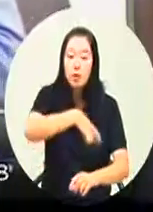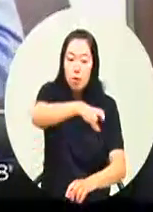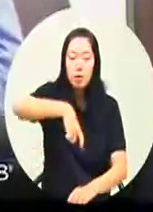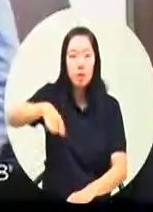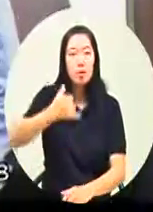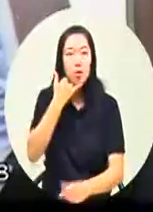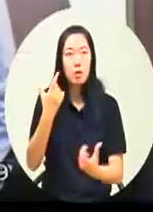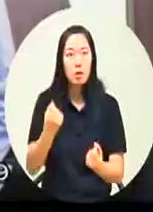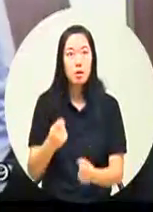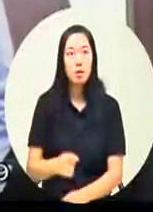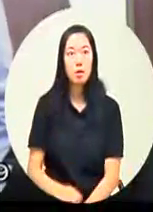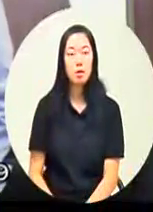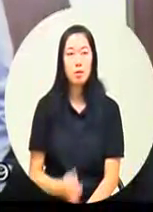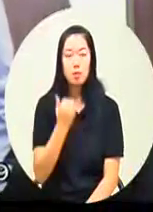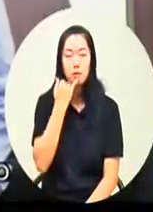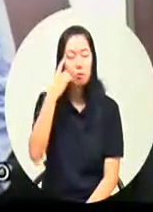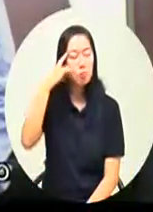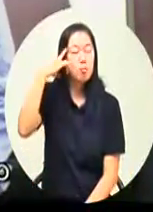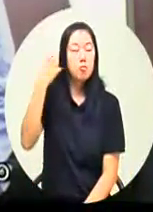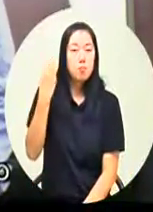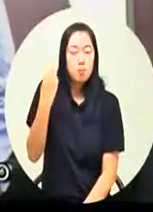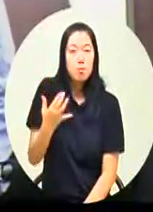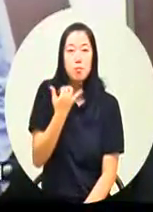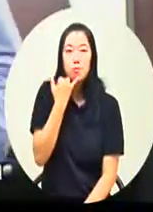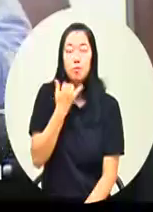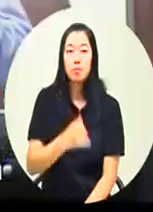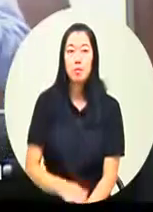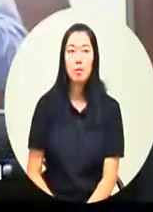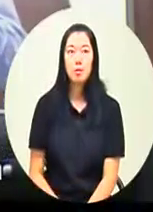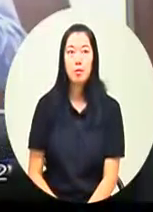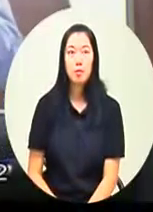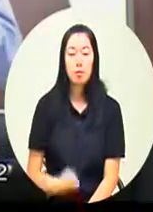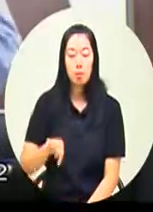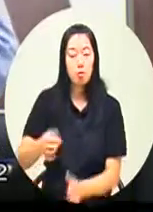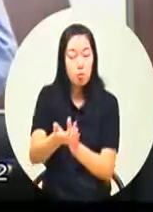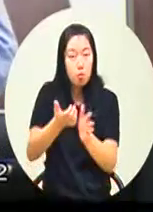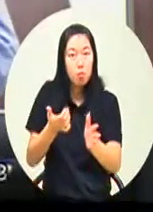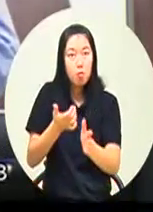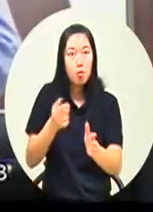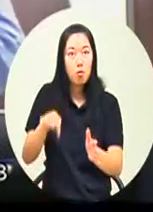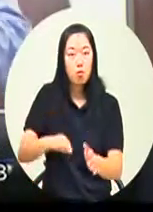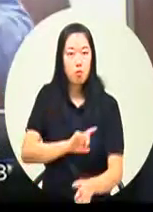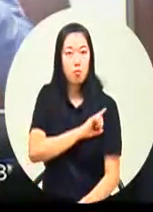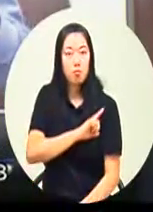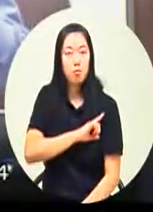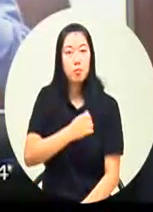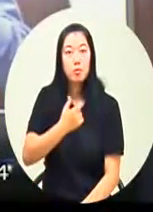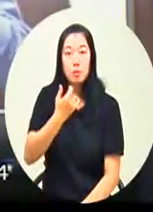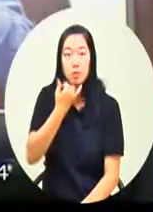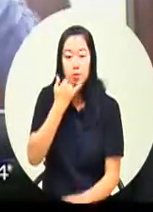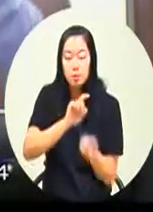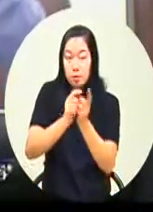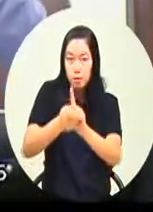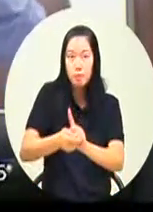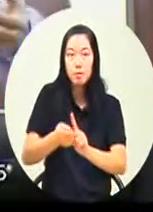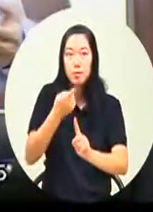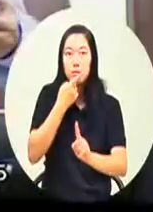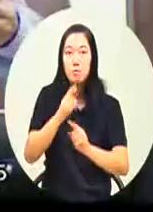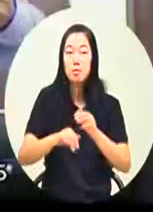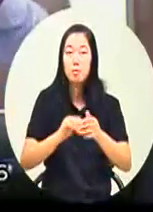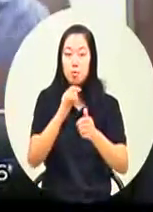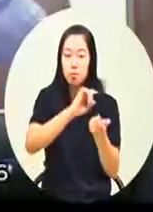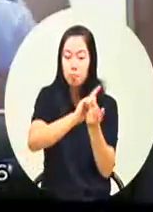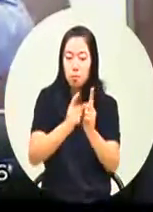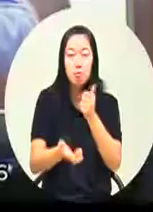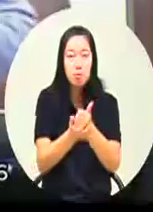成为我们 Ecomobility 的一个创新，那也希望在 Ecomobility 之前，我们自己的实践，甚至中央能够在我们明年4月